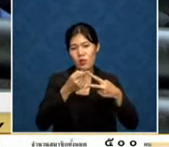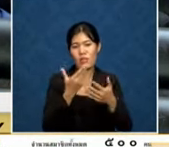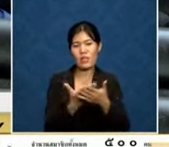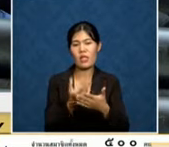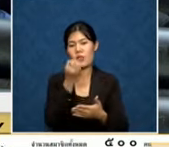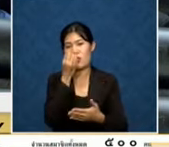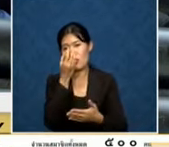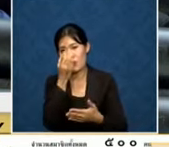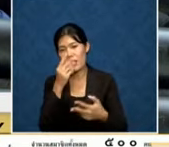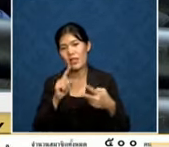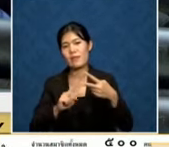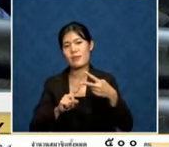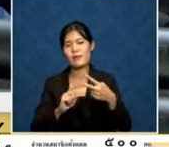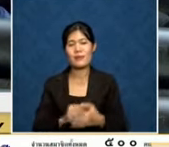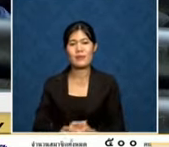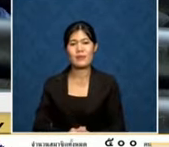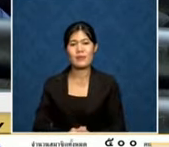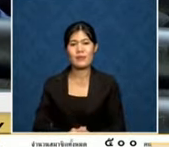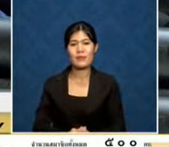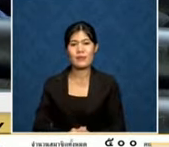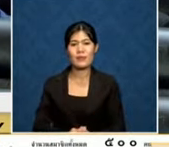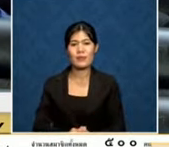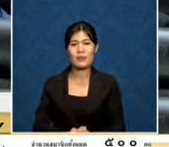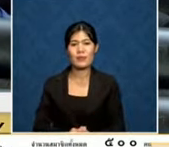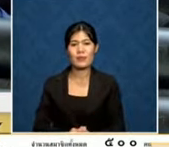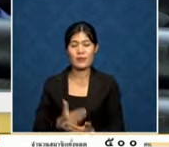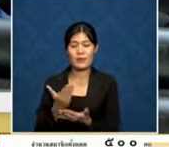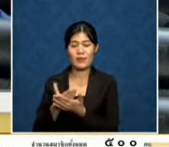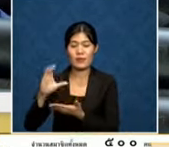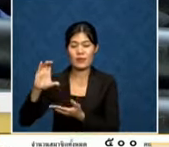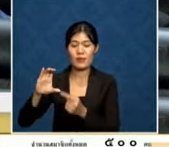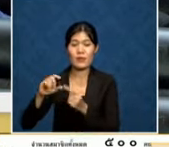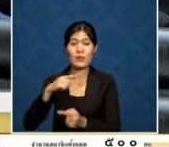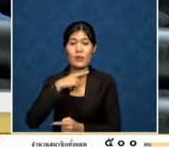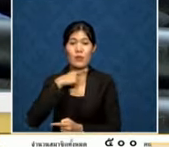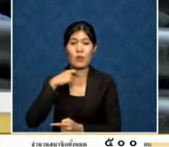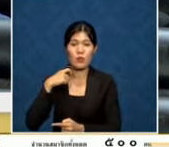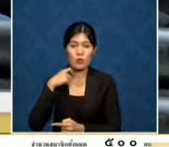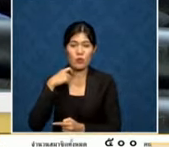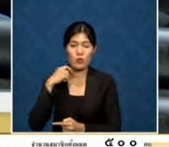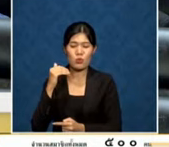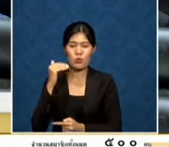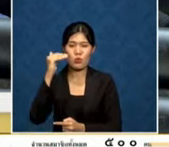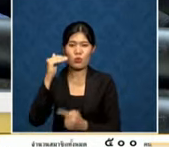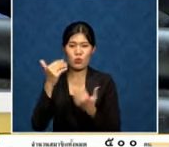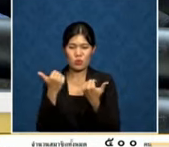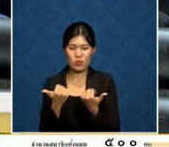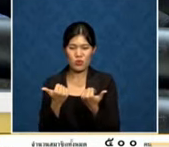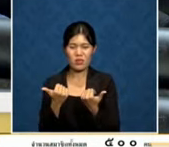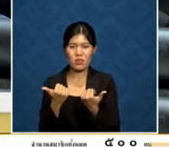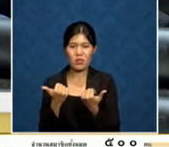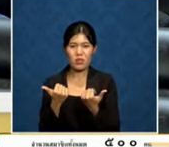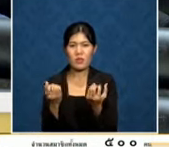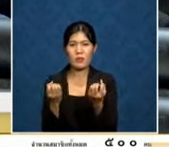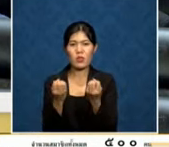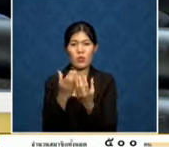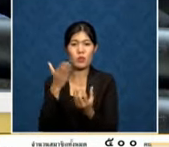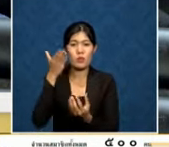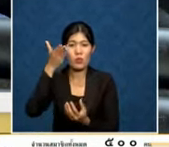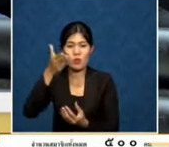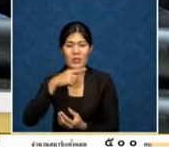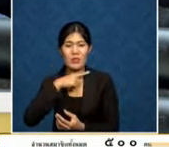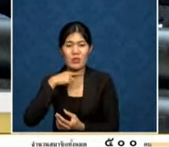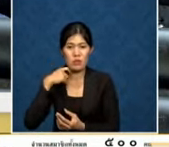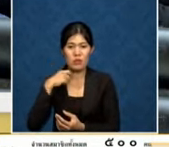การตั้งงบประมาณขาดดุลที่สูงขนาดนี้ยังสุ่มเสี่ยงต่อการขาดดุลจริงที่อาจจะบาน